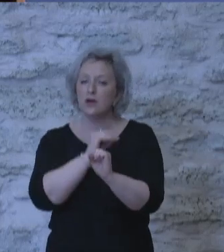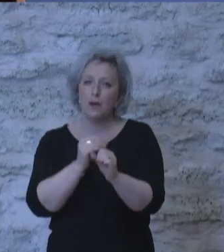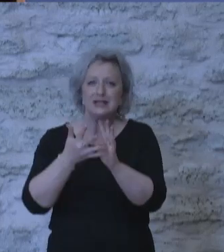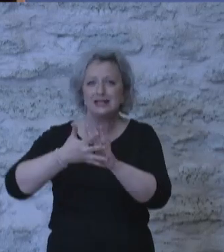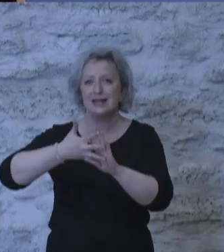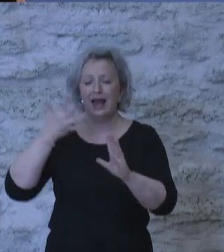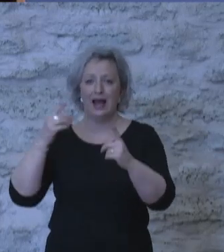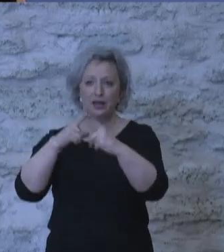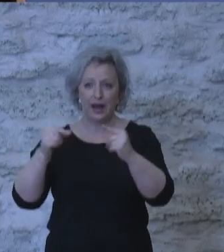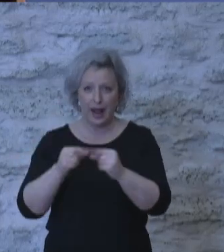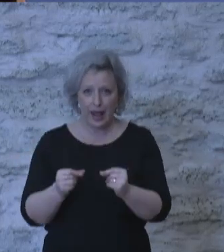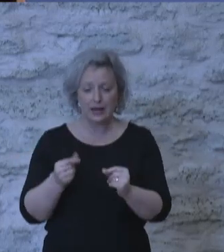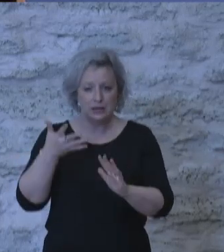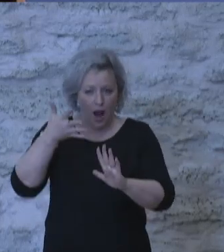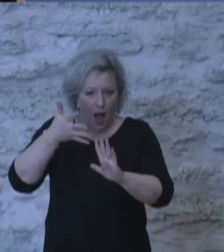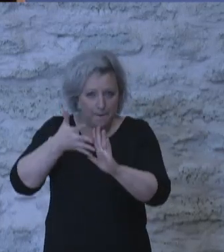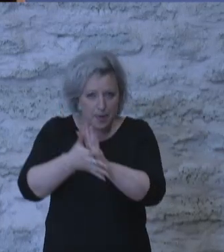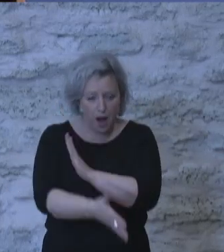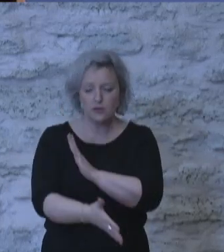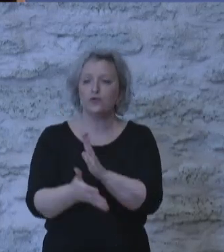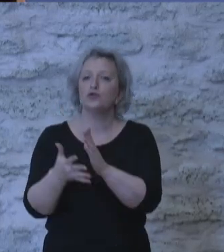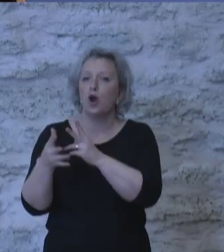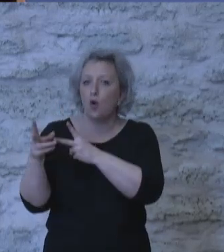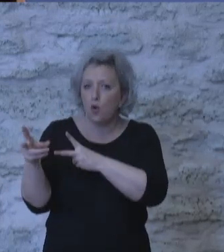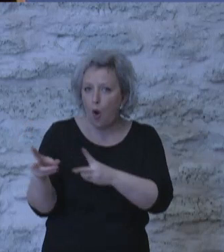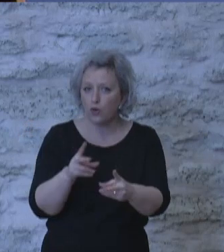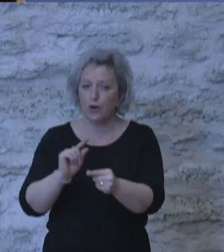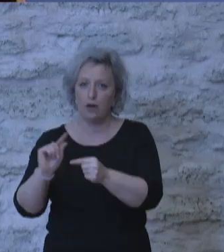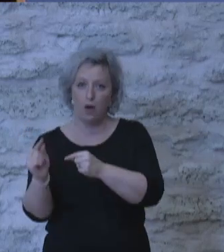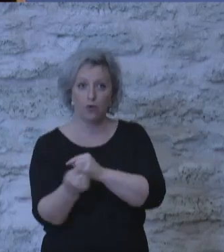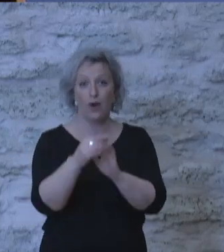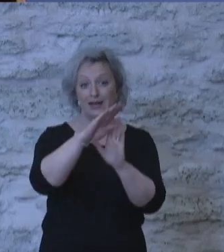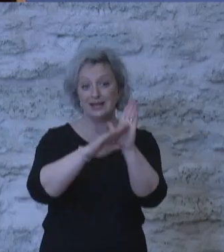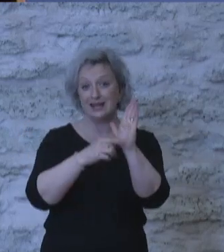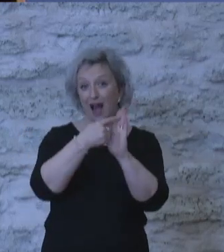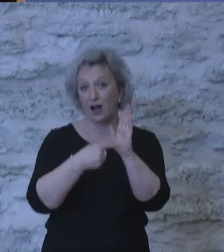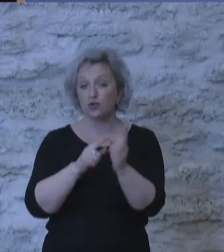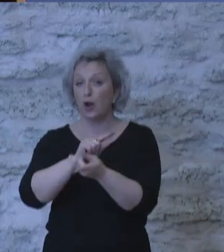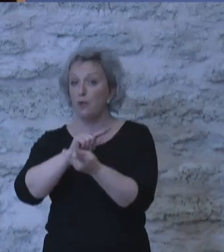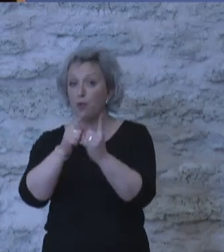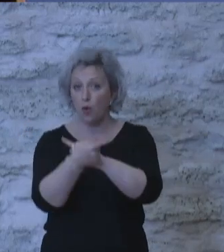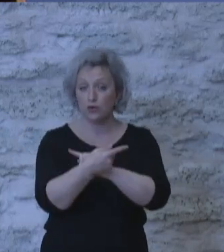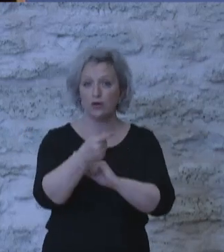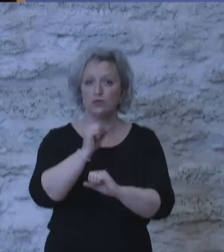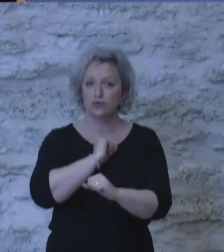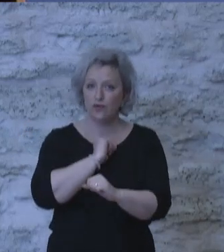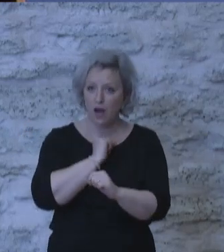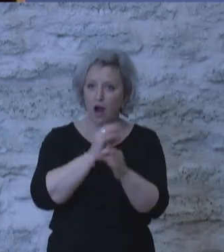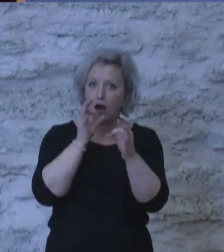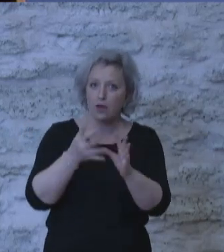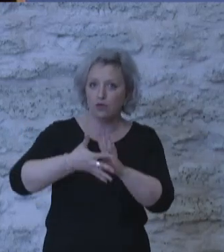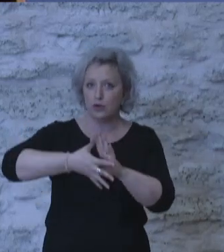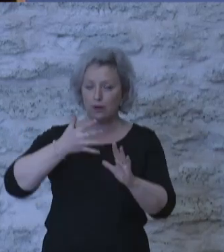reeglite, läbipaistuse ja tõhuse kontrolliga. Nüüd seaduse muudatus on vajalik nii õigusselguse